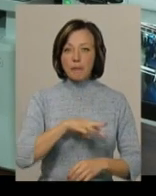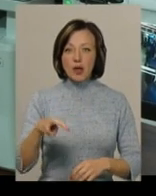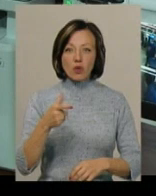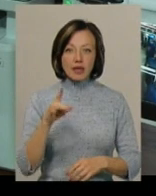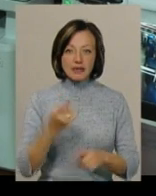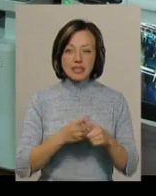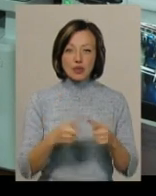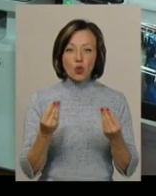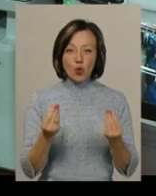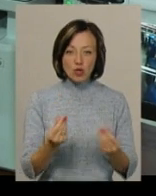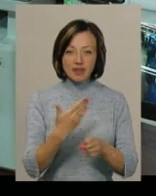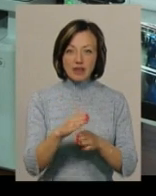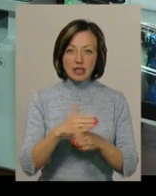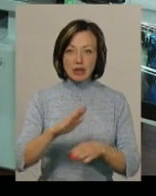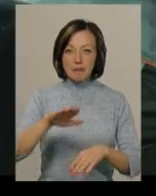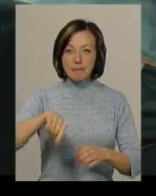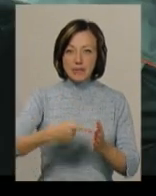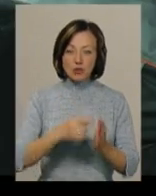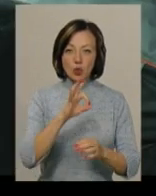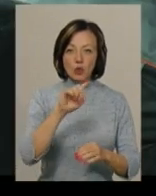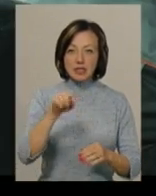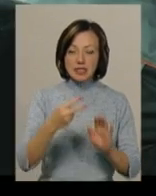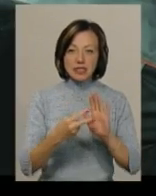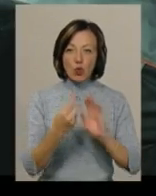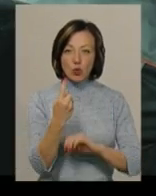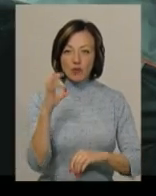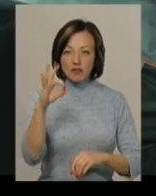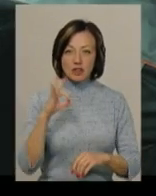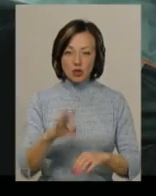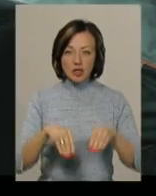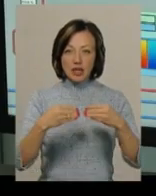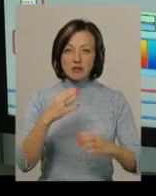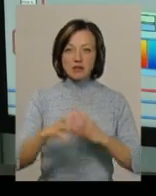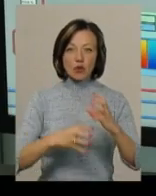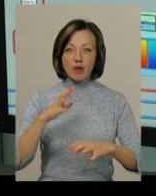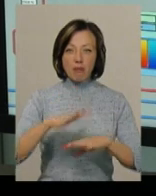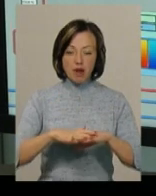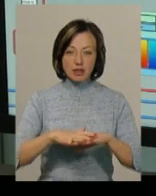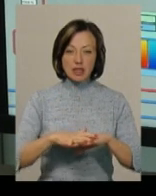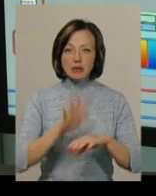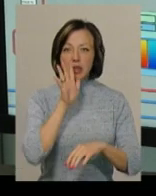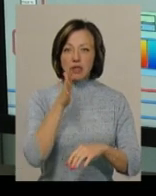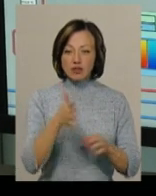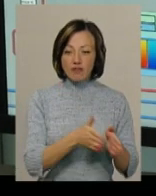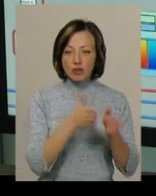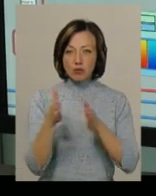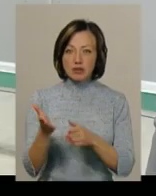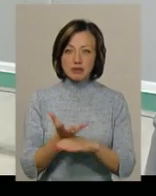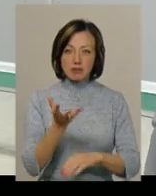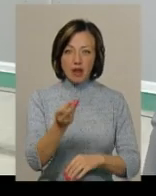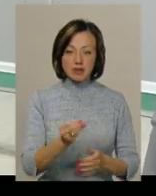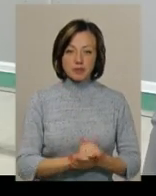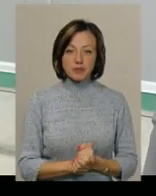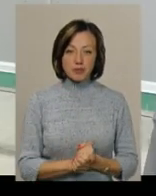гривень. Ці кошти у кредит місту під 0,01% дав Світовий банк з п'ятирічним відтермінуванням сплати.